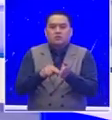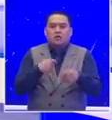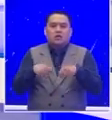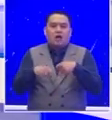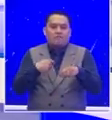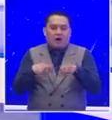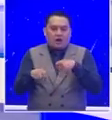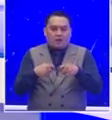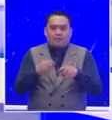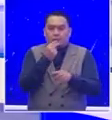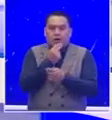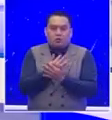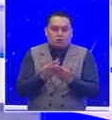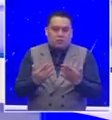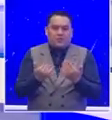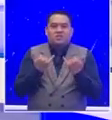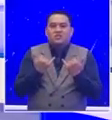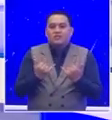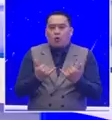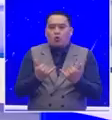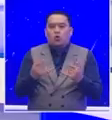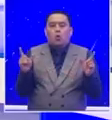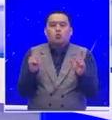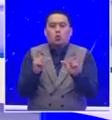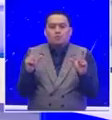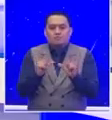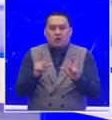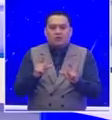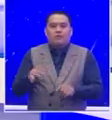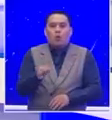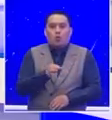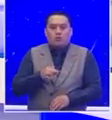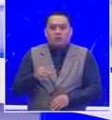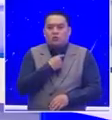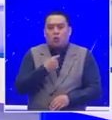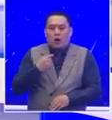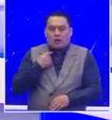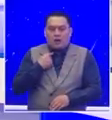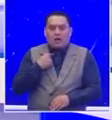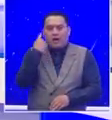социально значимые товары. Сегодня глава края посетил один из крупнейших супермаркетов областного центра